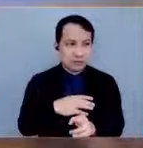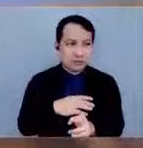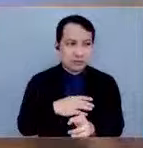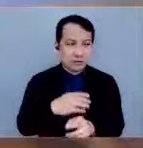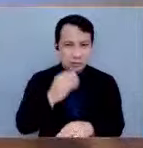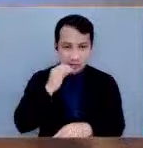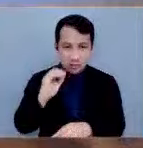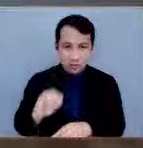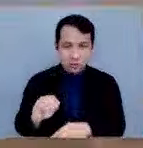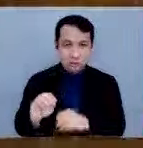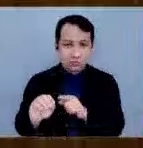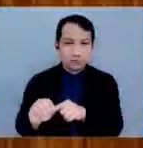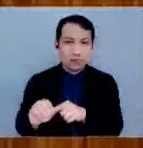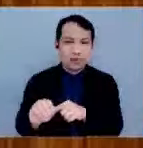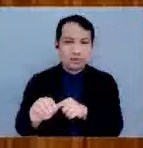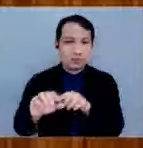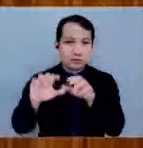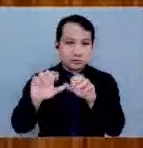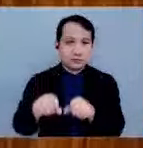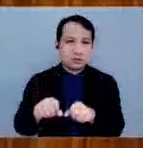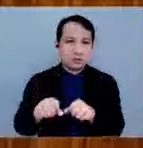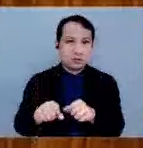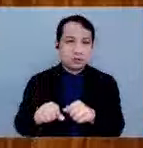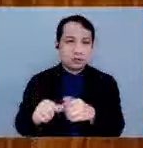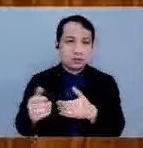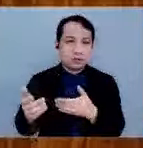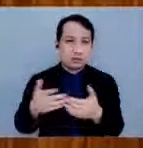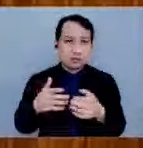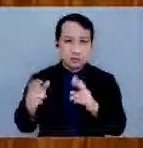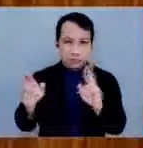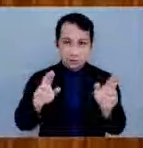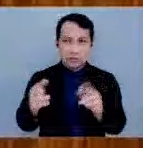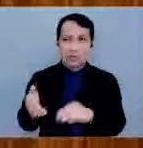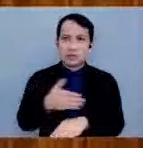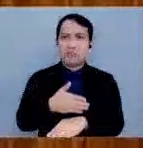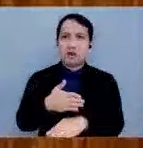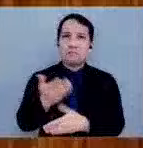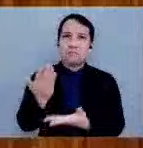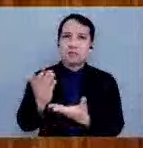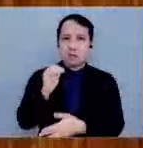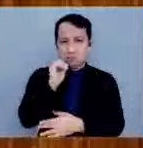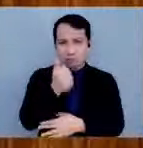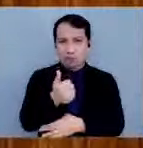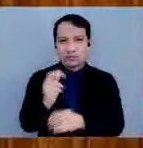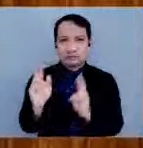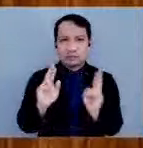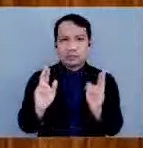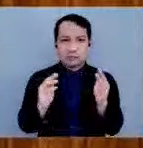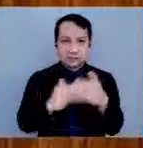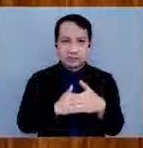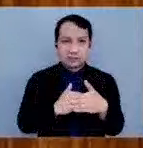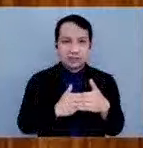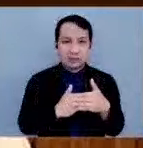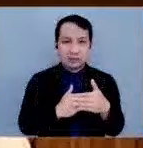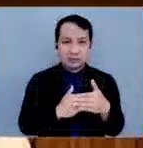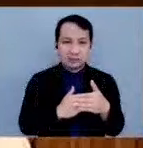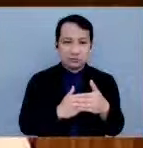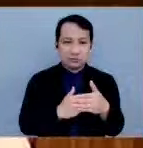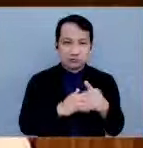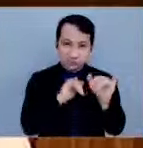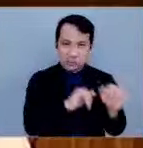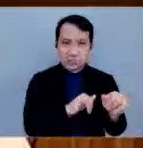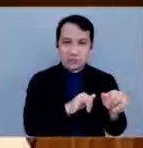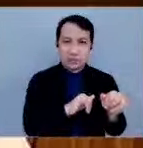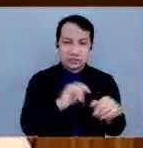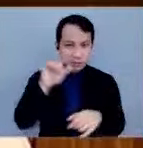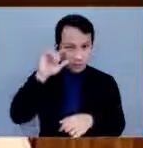laban kay Quiboloy. It will be ready by tomorrow, so it can be served by next week. Hopefully,